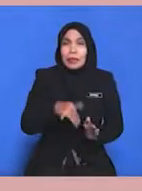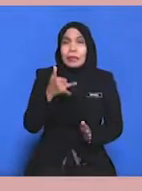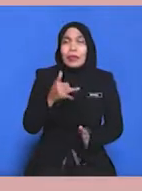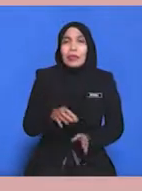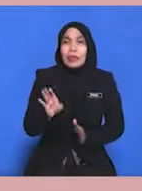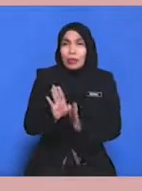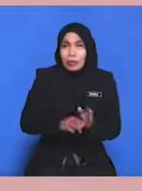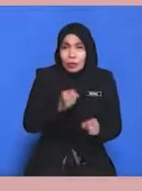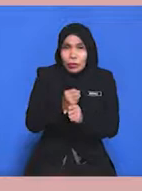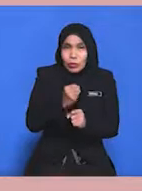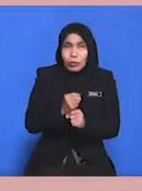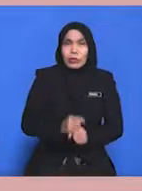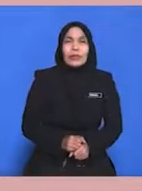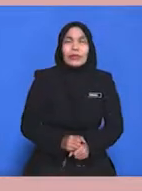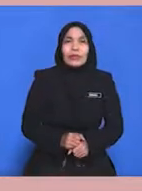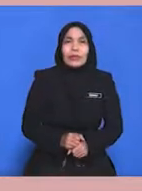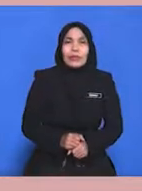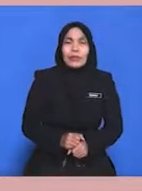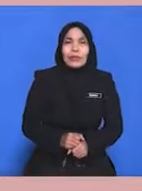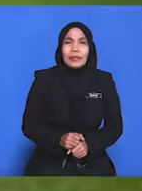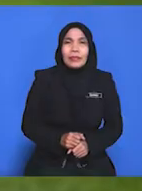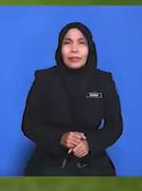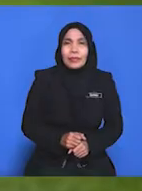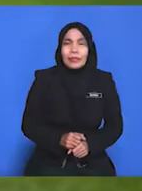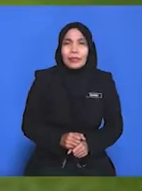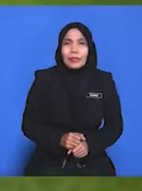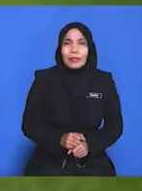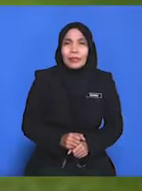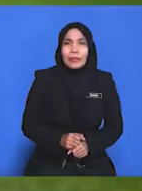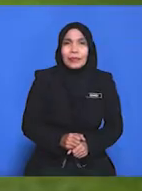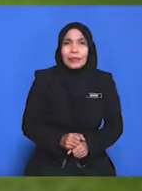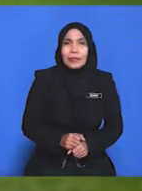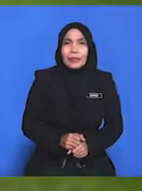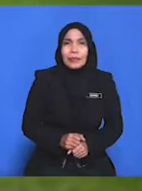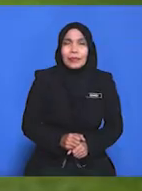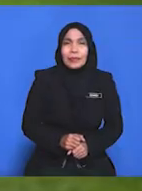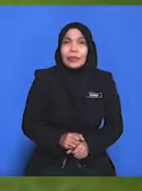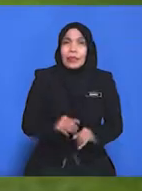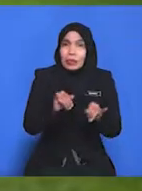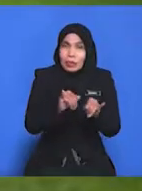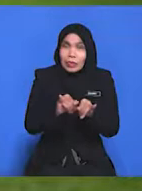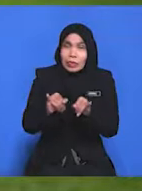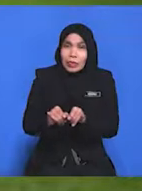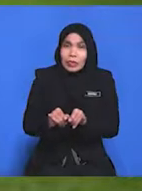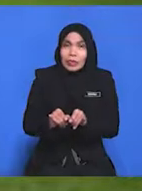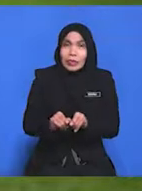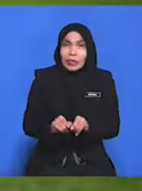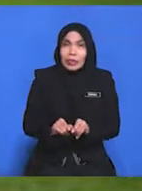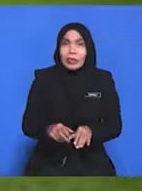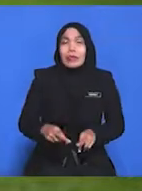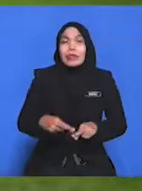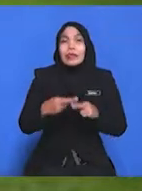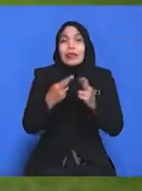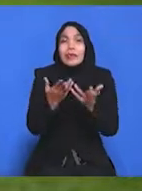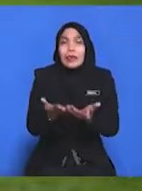mereka ada untuk meneruskan perlawanan. Manakala, sekiranya penyertaan terlalu ramai, seperti